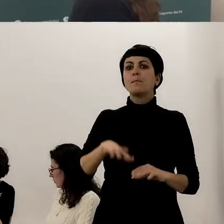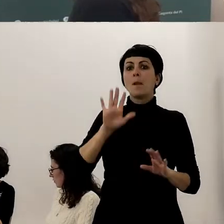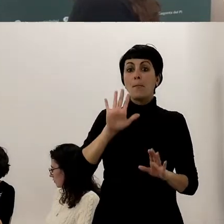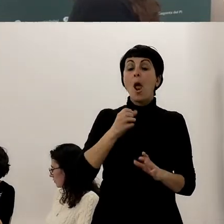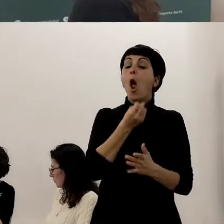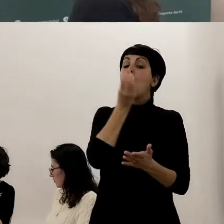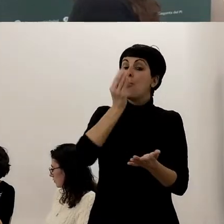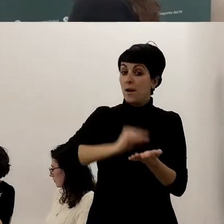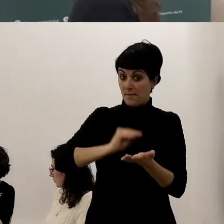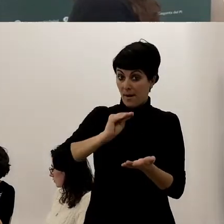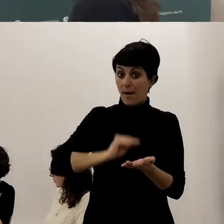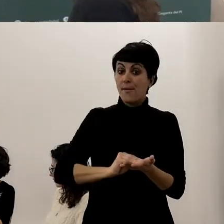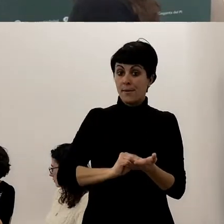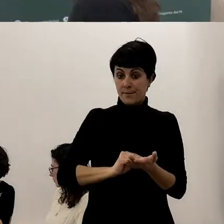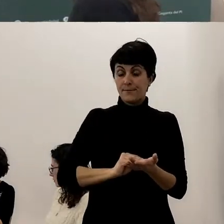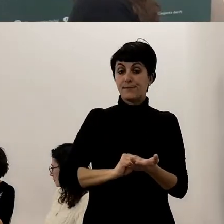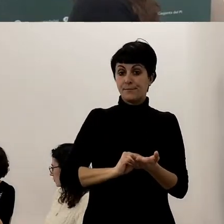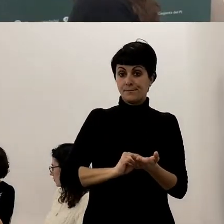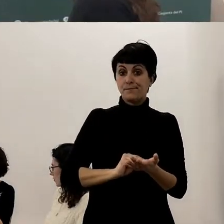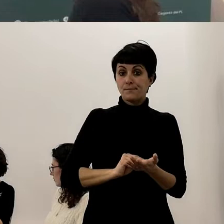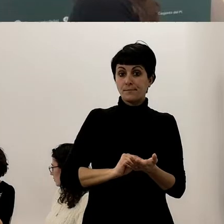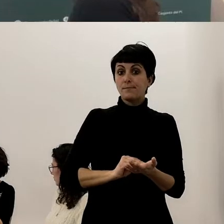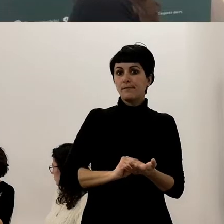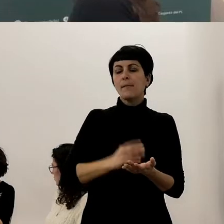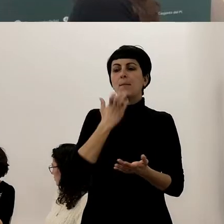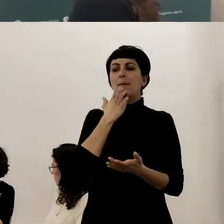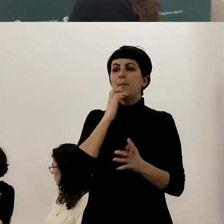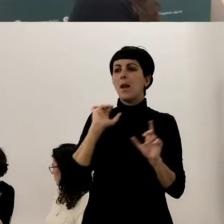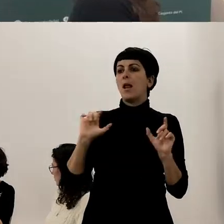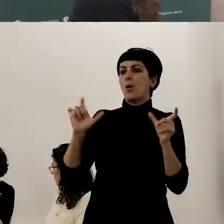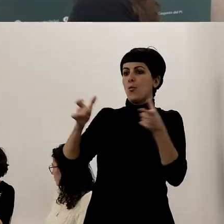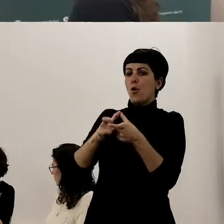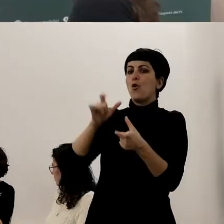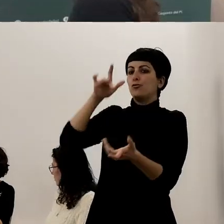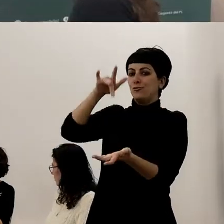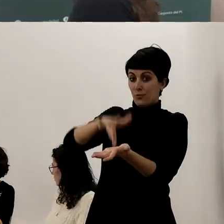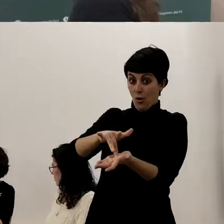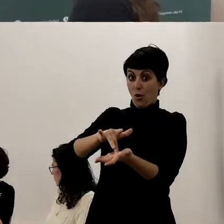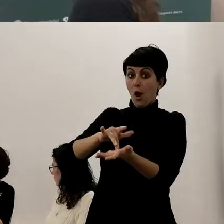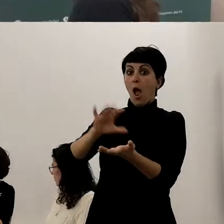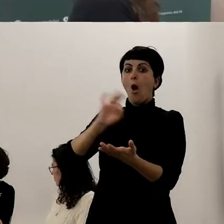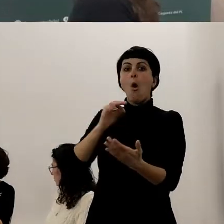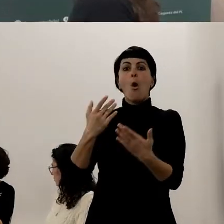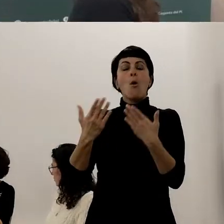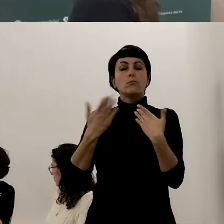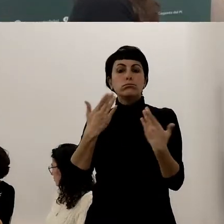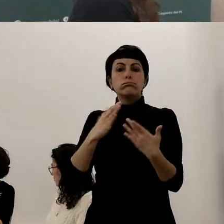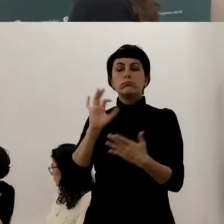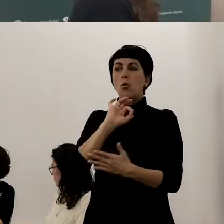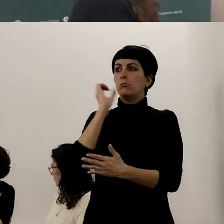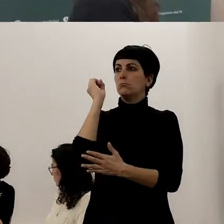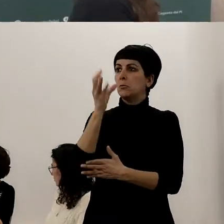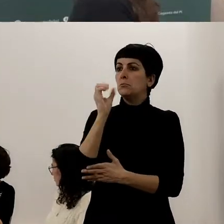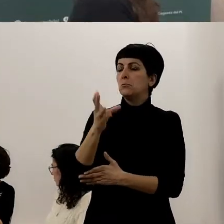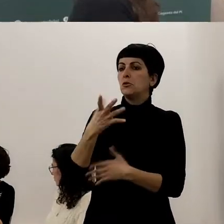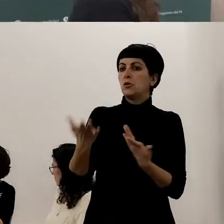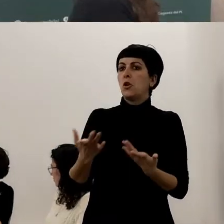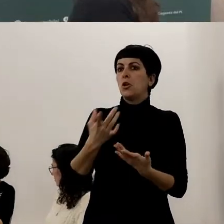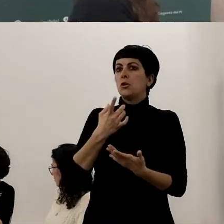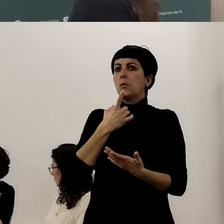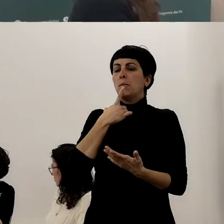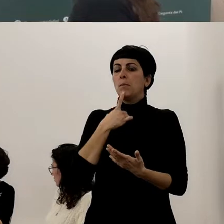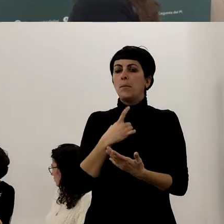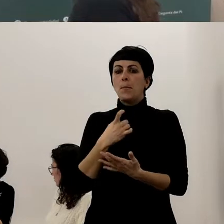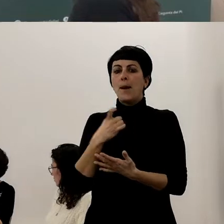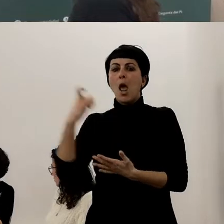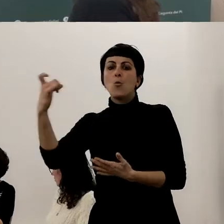a vegades doncs potser hi ha hagut reunions o parlaments així que a l'hora de fer preguntes doncs veus que